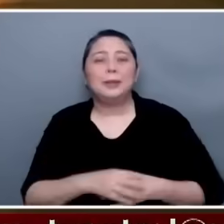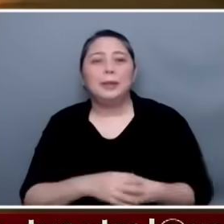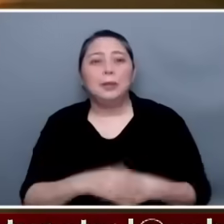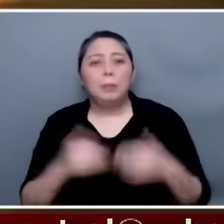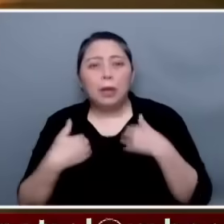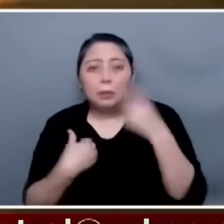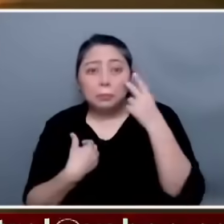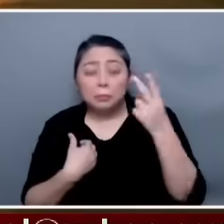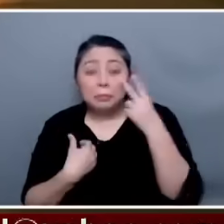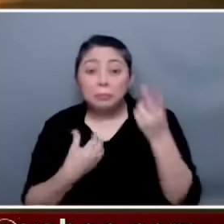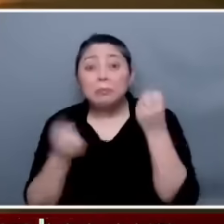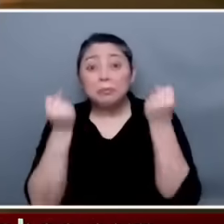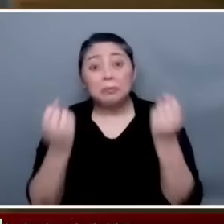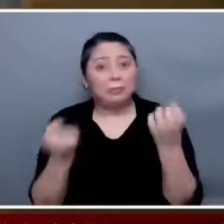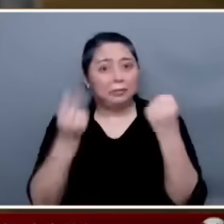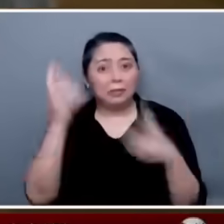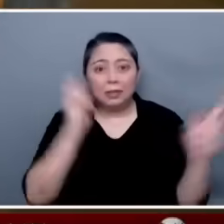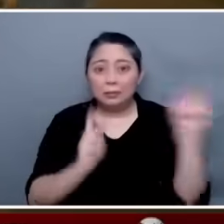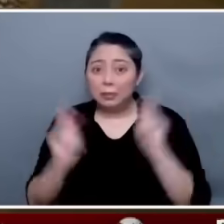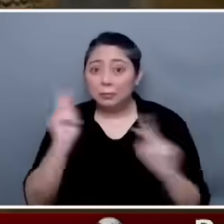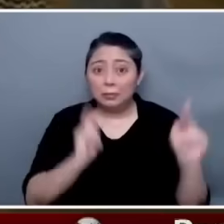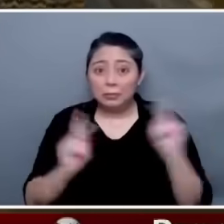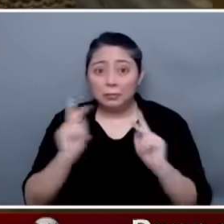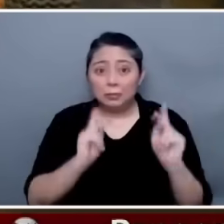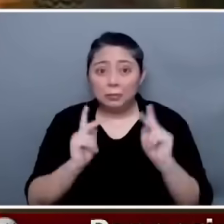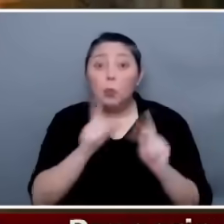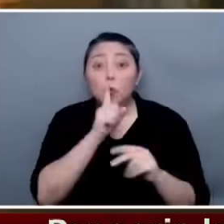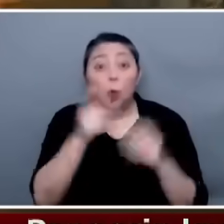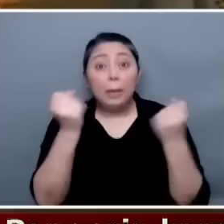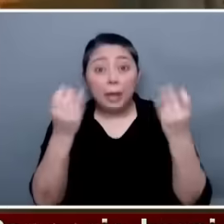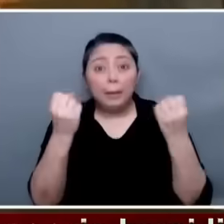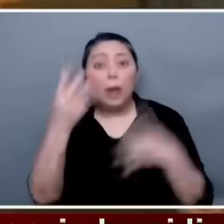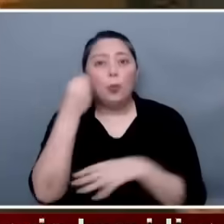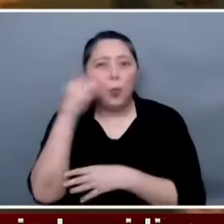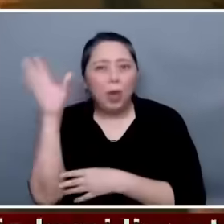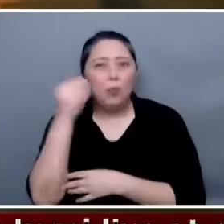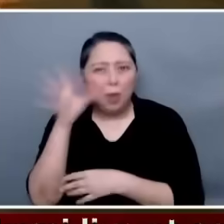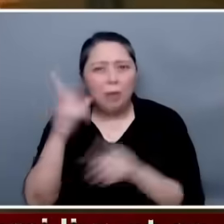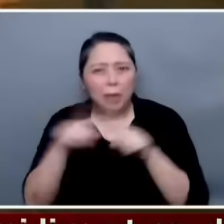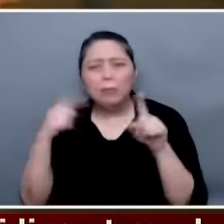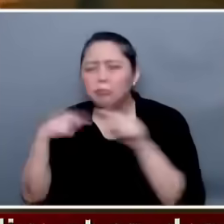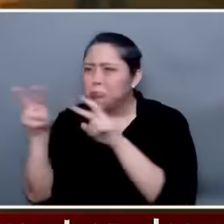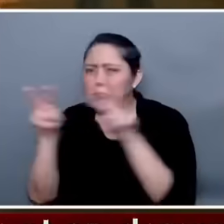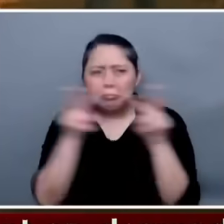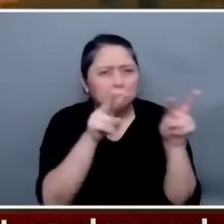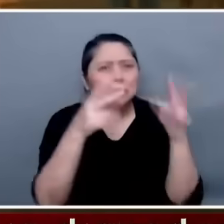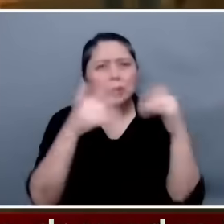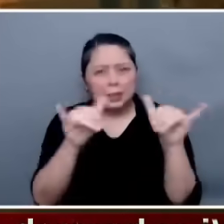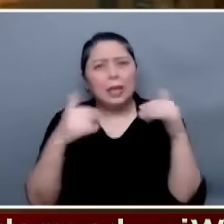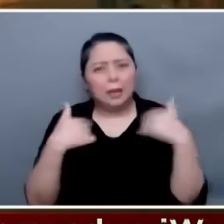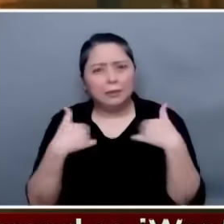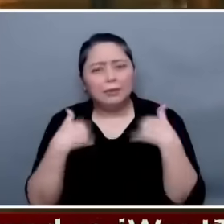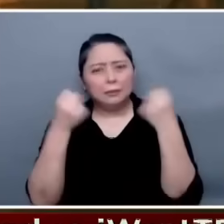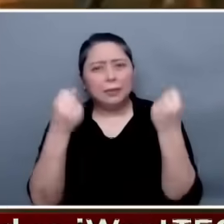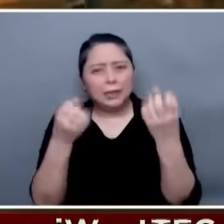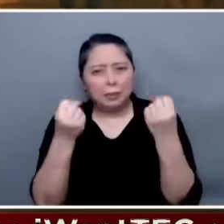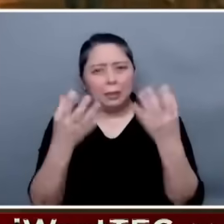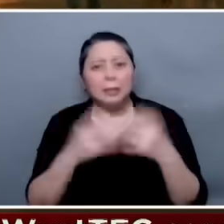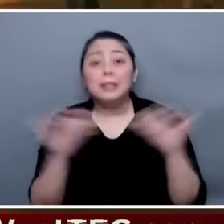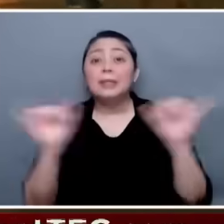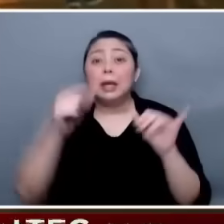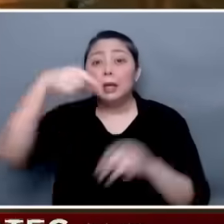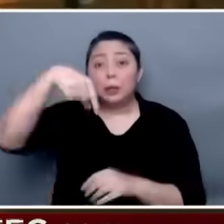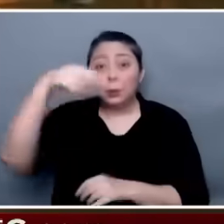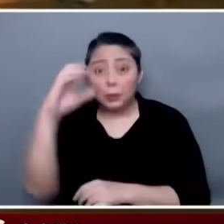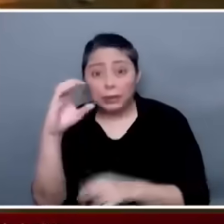sa mga oras na ito bagamat marami na ang nag-uwian. Pero nag-ikot din tayo Karen sa iba't ibang mall sa Quezon City, pati nga dito sa Southern Metro